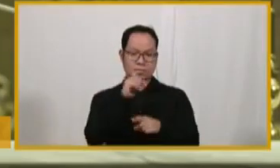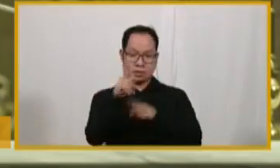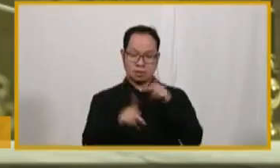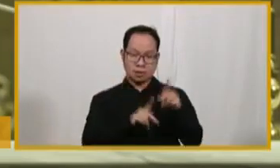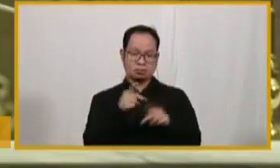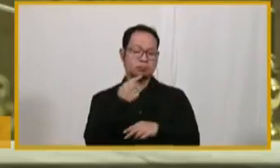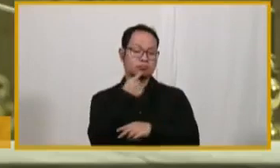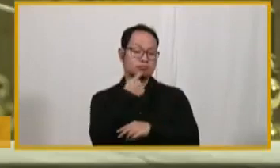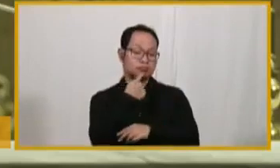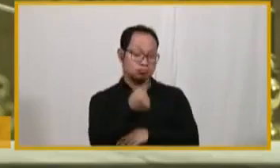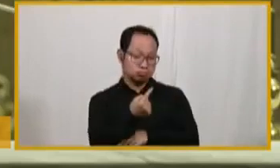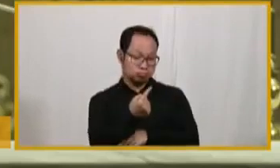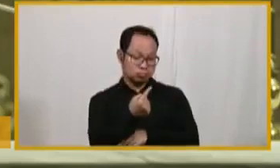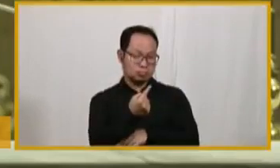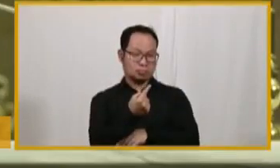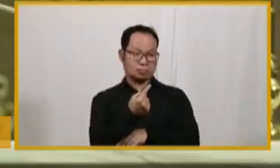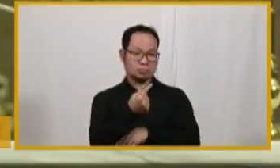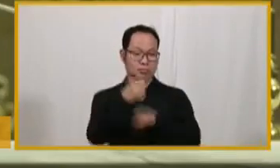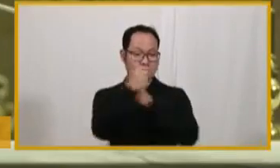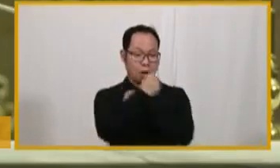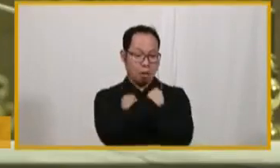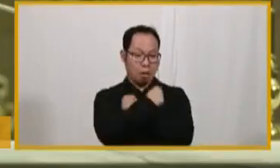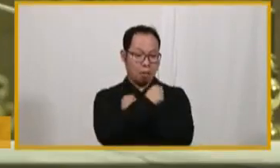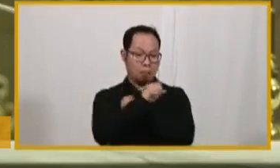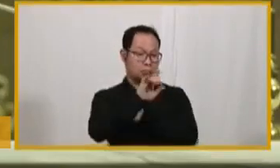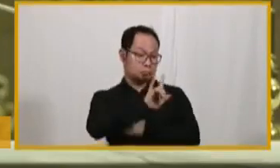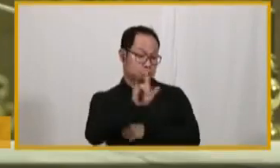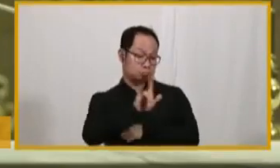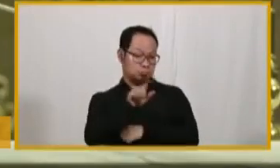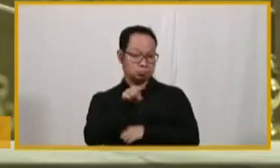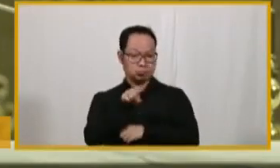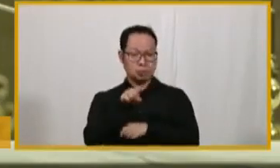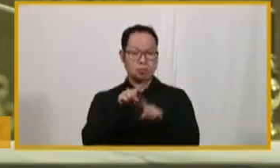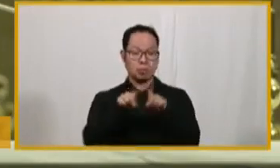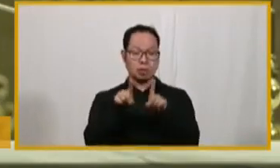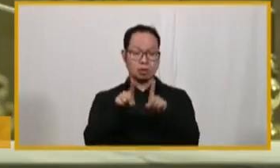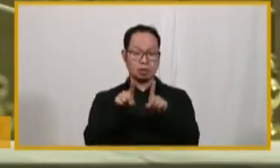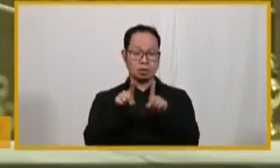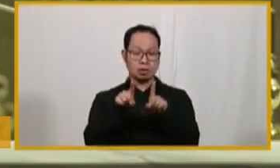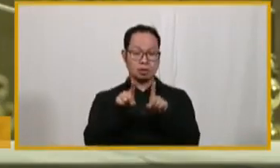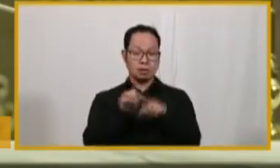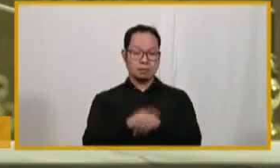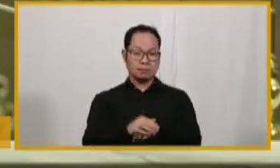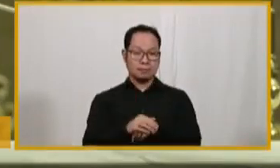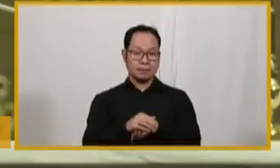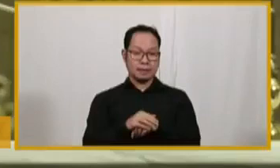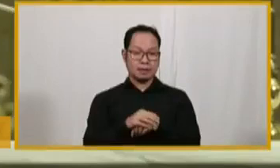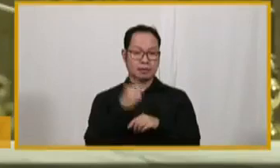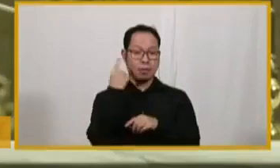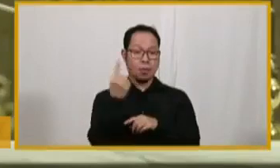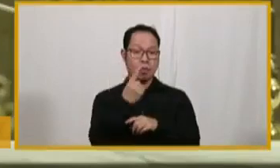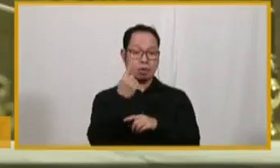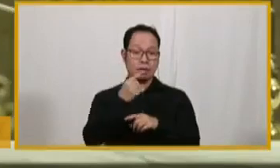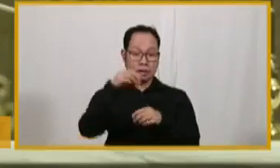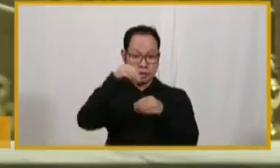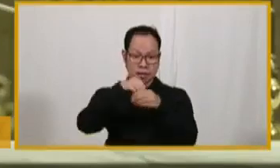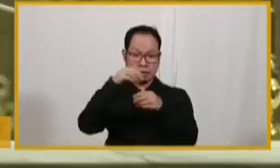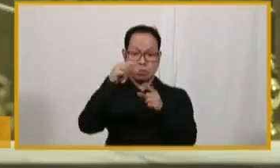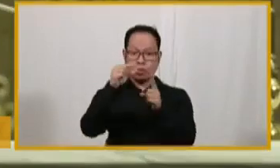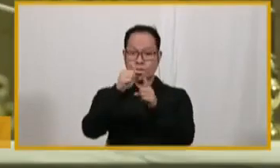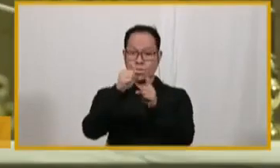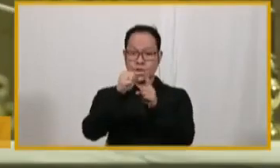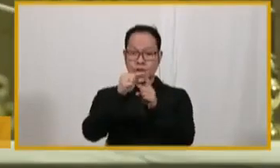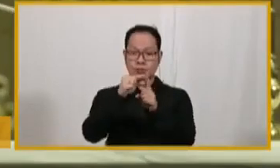taong nagsasabing mahal kita, pero hanggang salita lang.